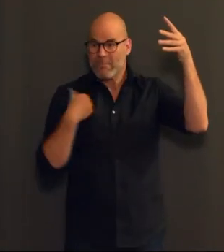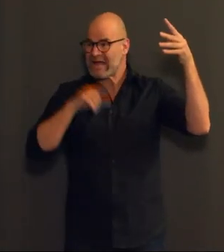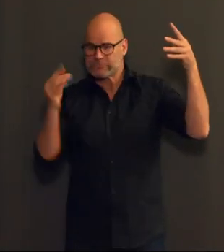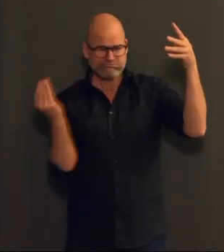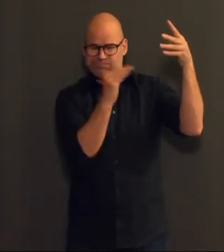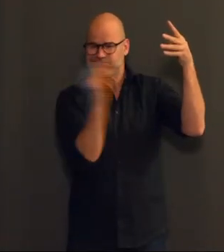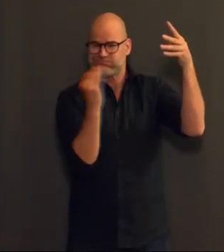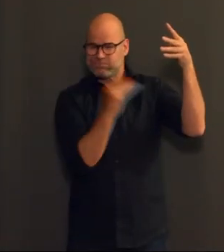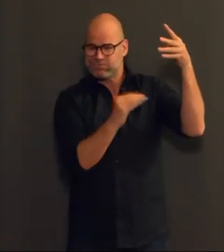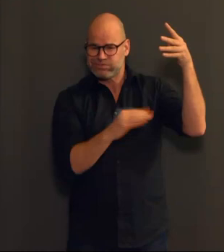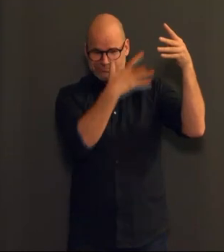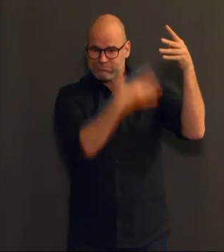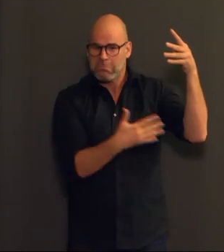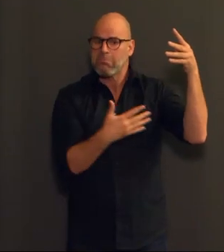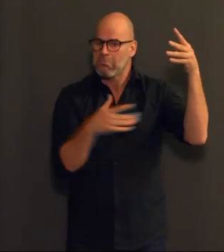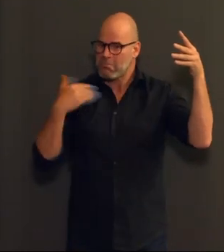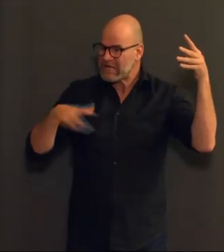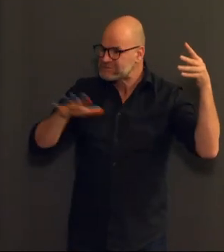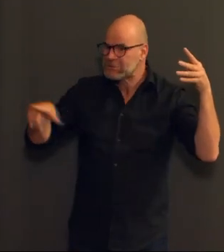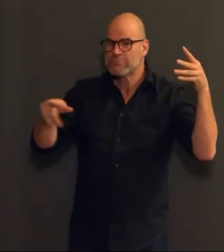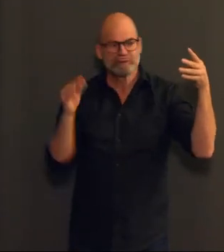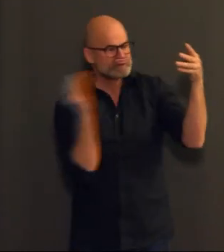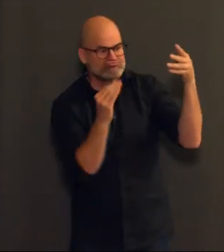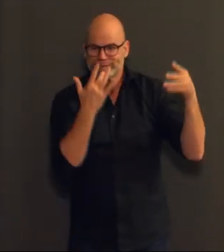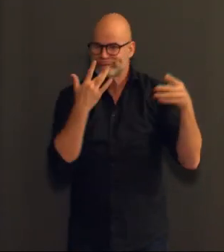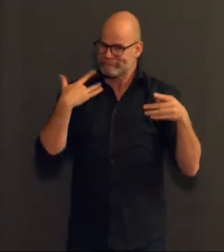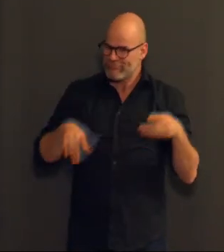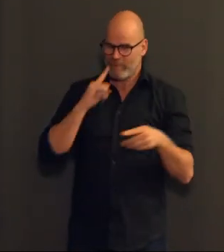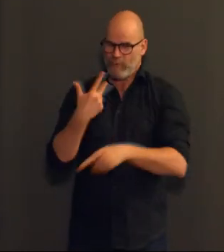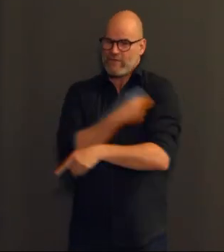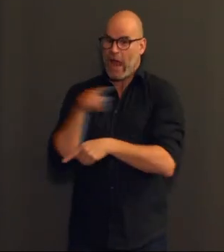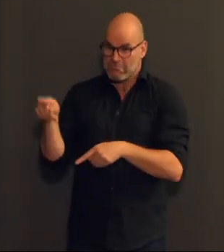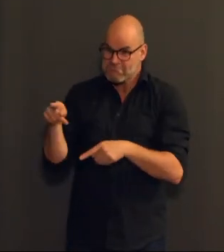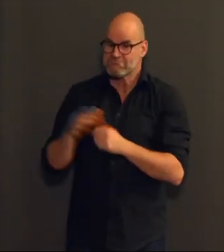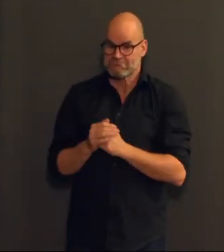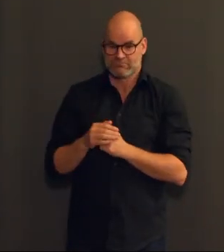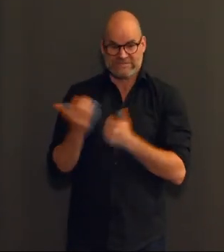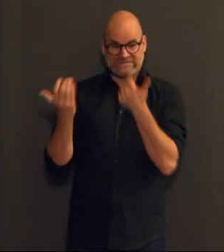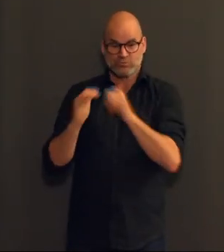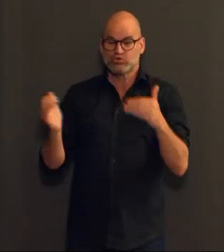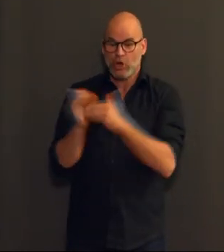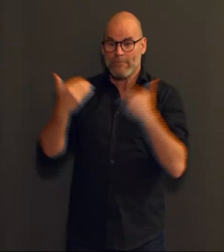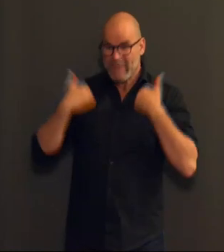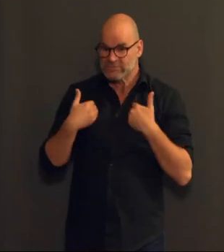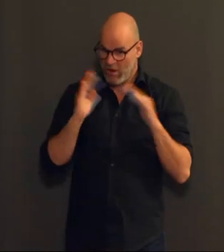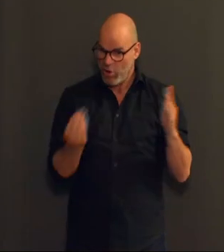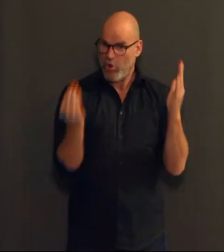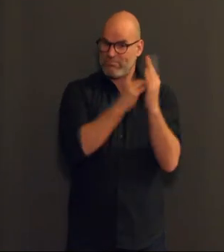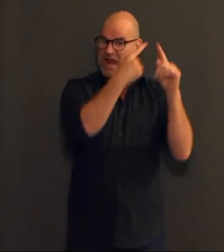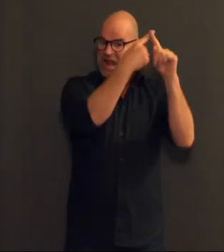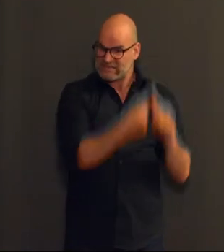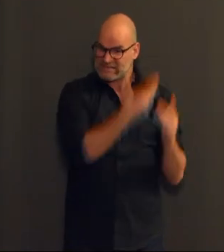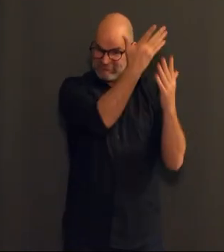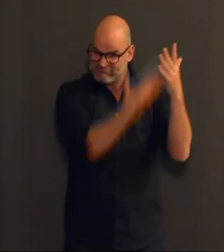Momenteel staan er 600.000 mensen op de reservelijst. Zij kunnen dus opgeroepen worden door hun vaccinatiecentrum als er mensen